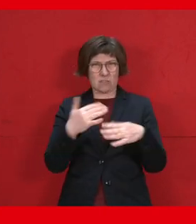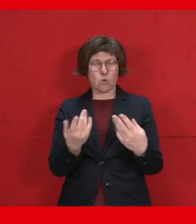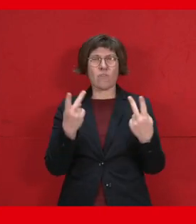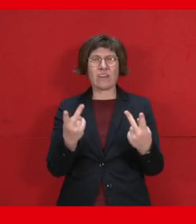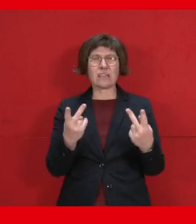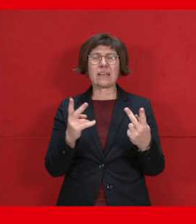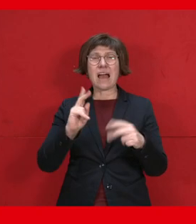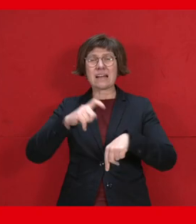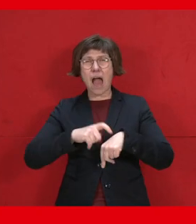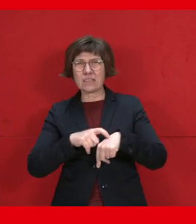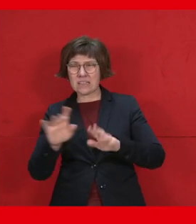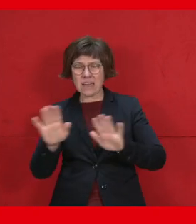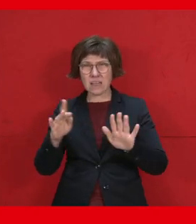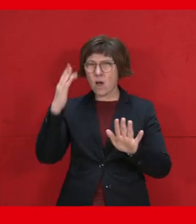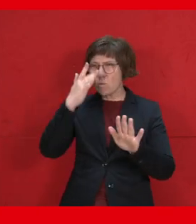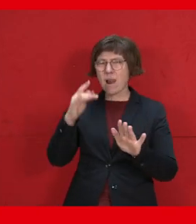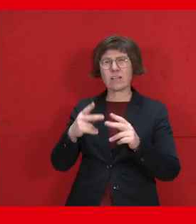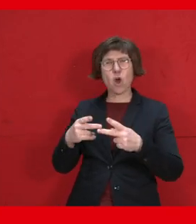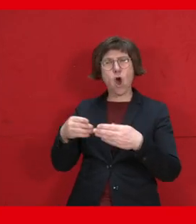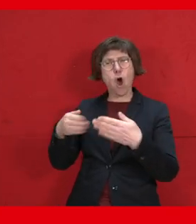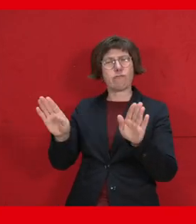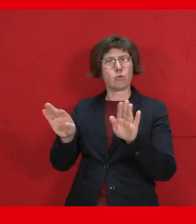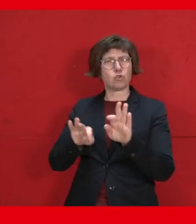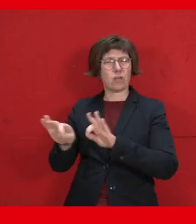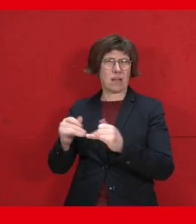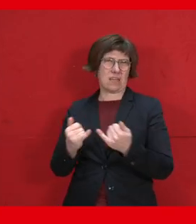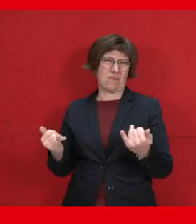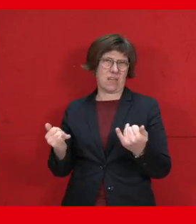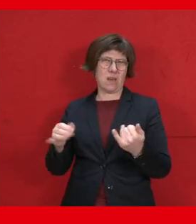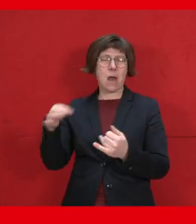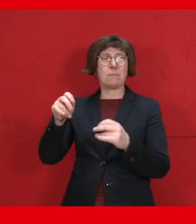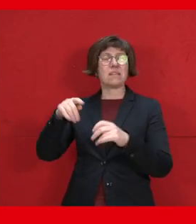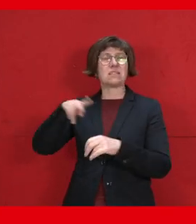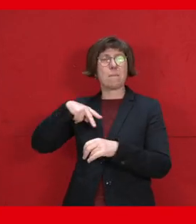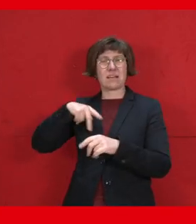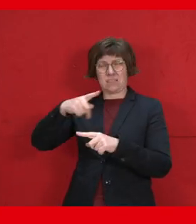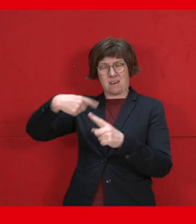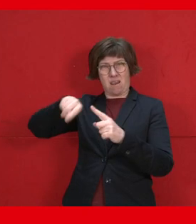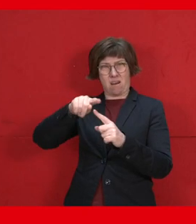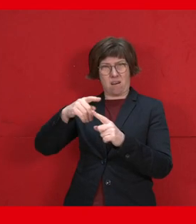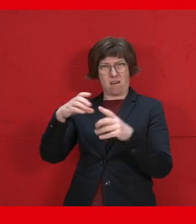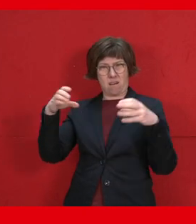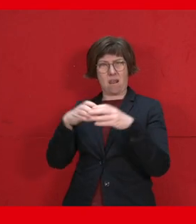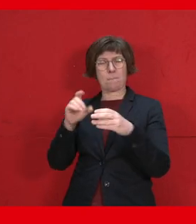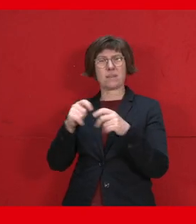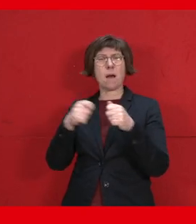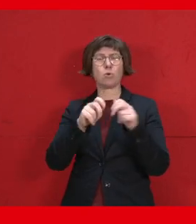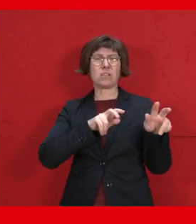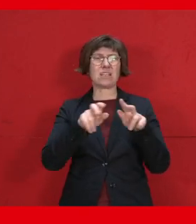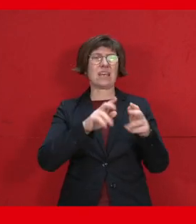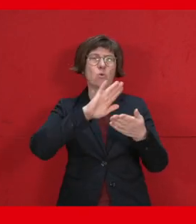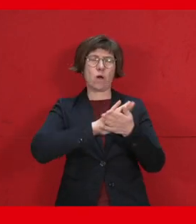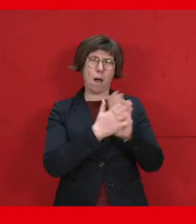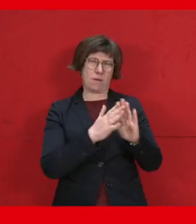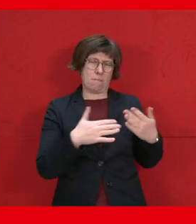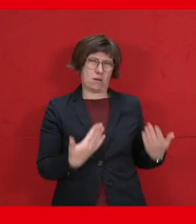wichtig, dass wir gleichzeitig über eine Öffnungsstrategie diskutieren. Das haben die Ministerpräsidentinnen und Ministerpräsidenten mit der Bundesregierung